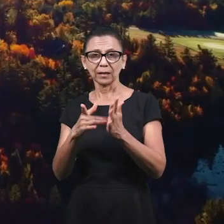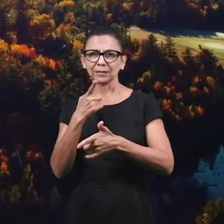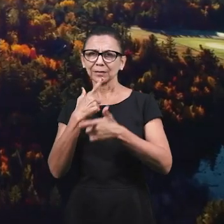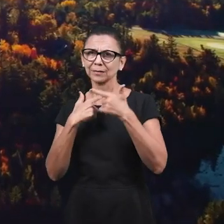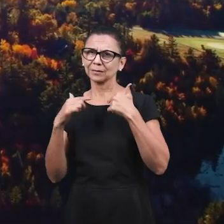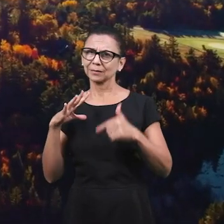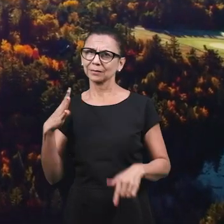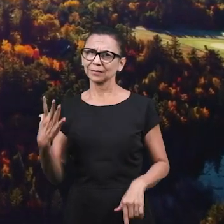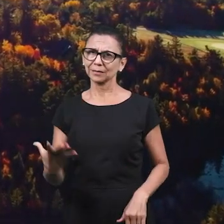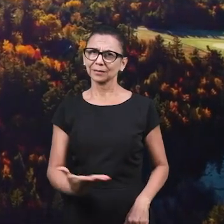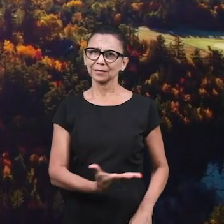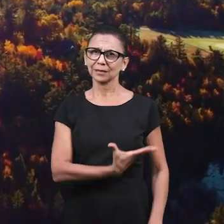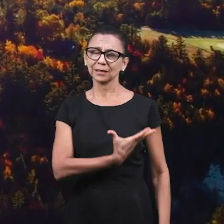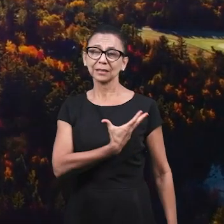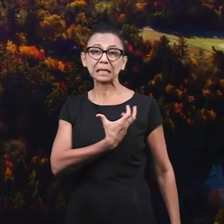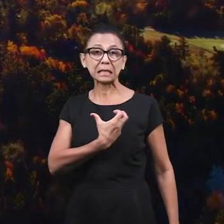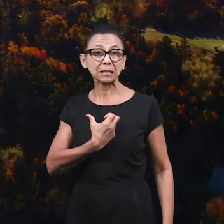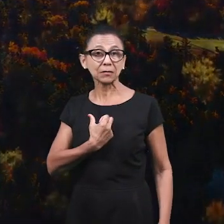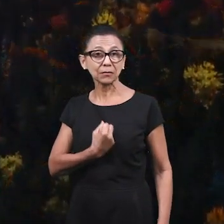Хочет спасти.